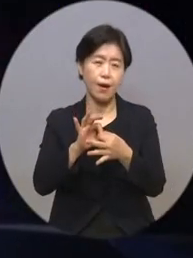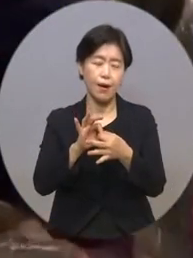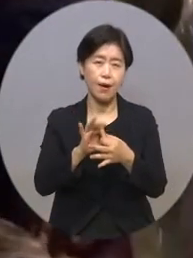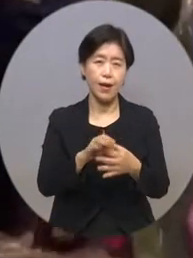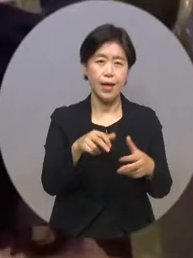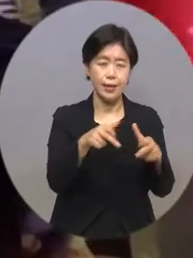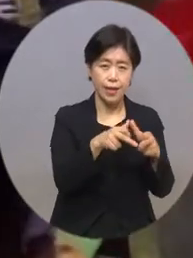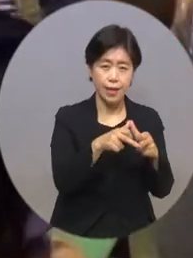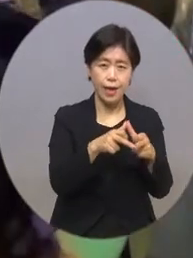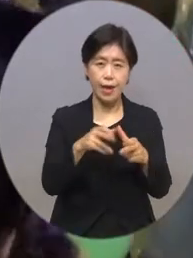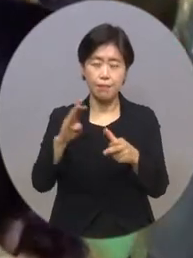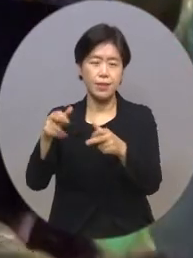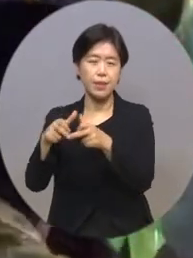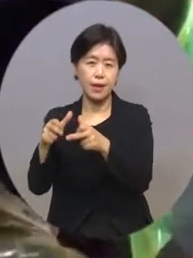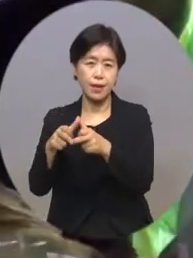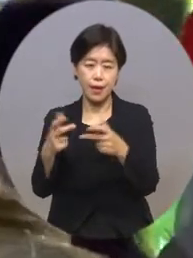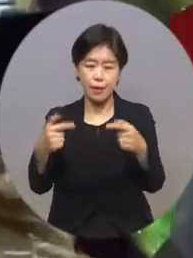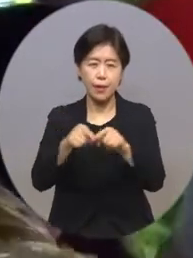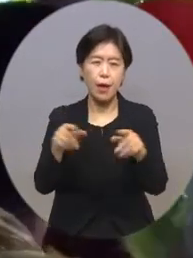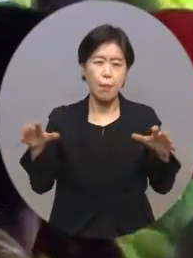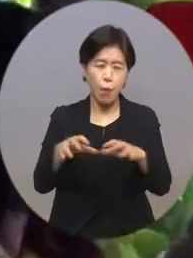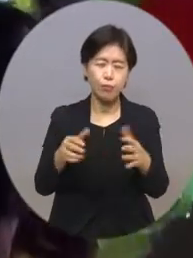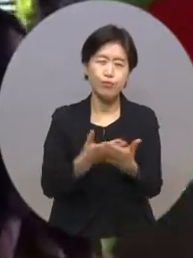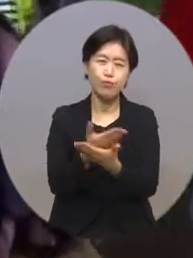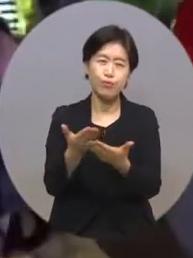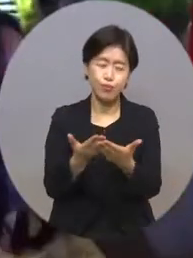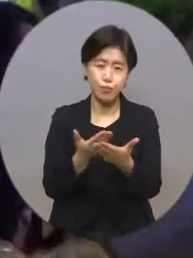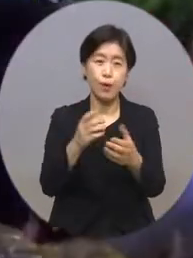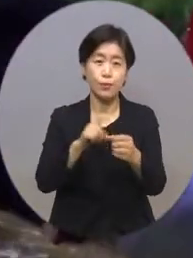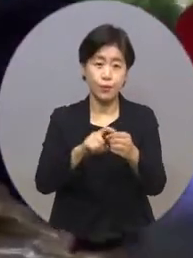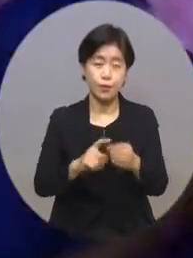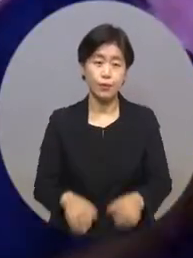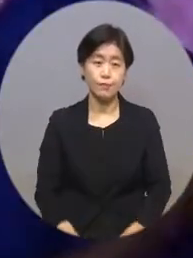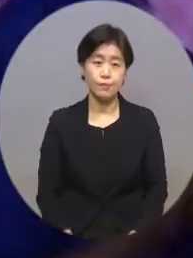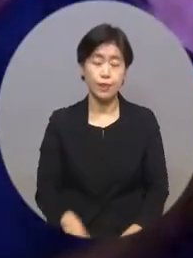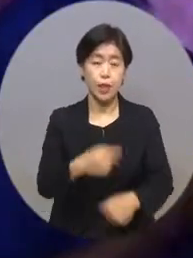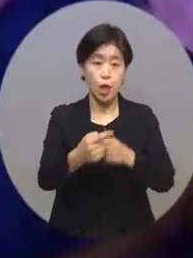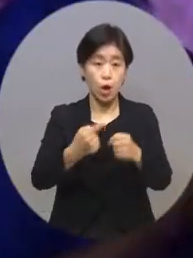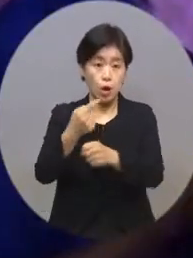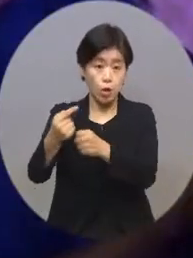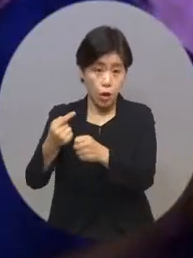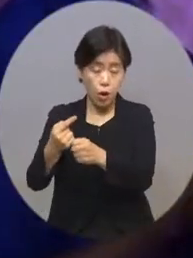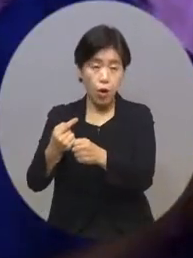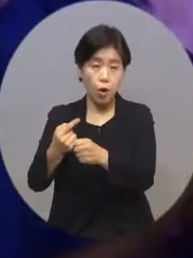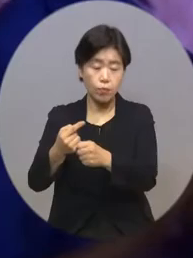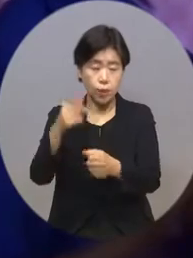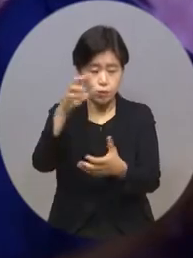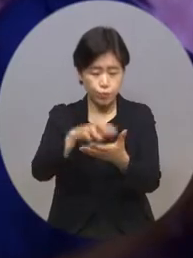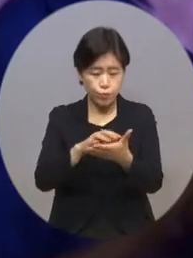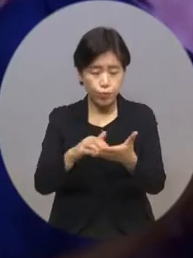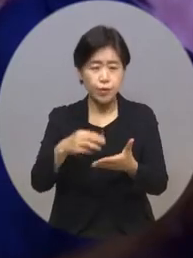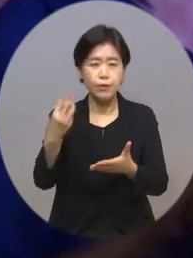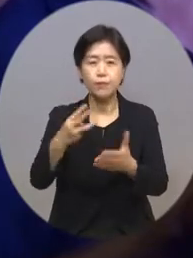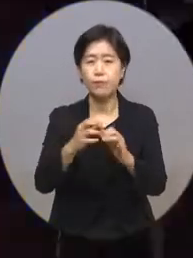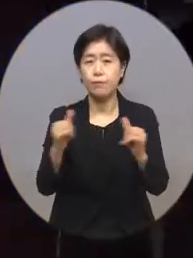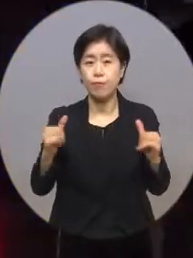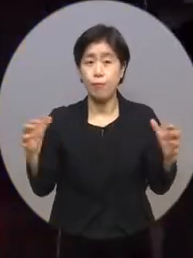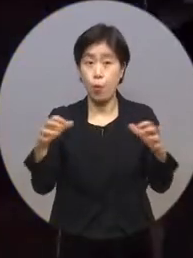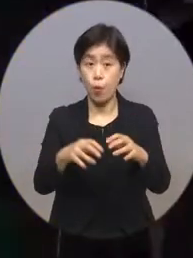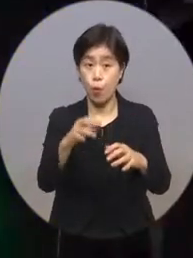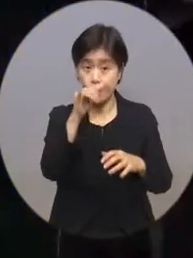아름다운 소통의 자리를 만들고자 개최된 행사로써 매년 3,000명 의 시민이 참여할 만큼 큰 행사입니다